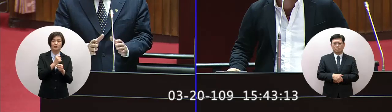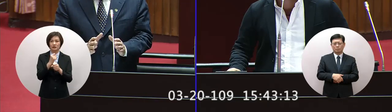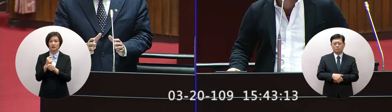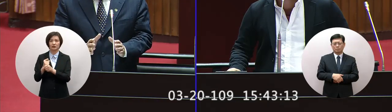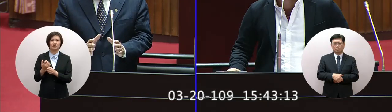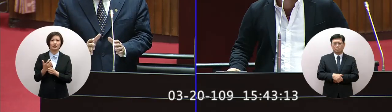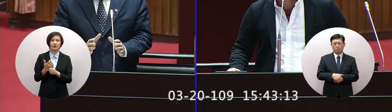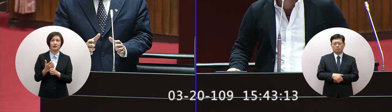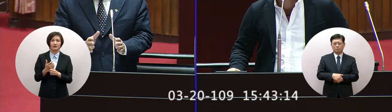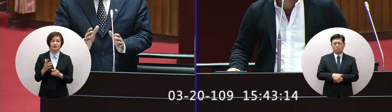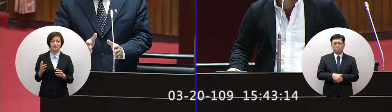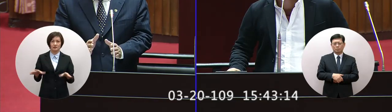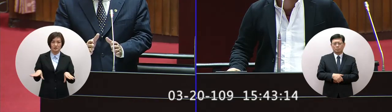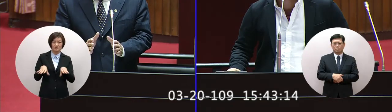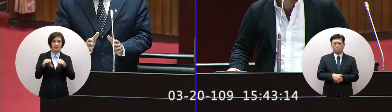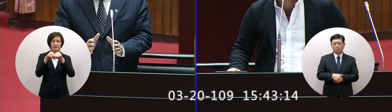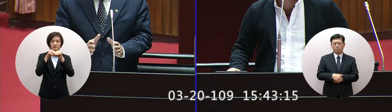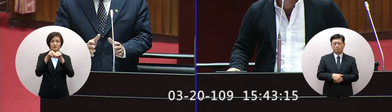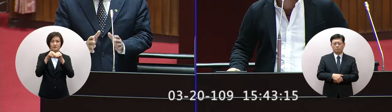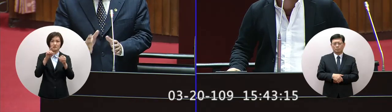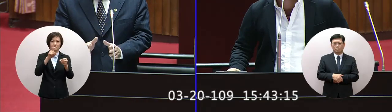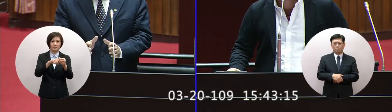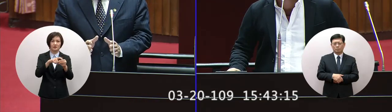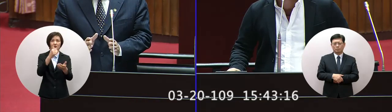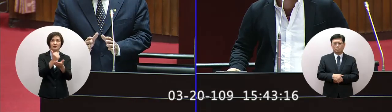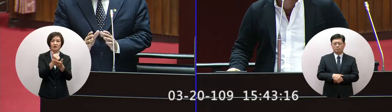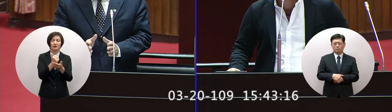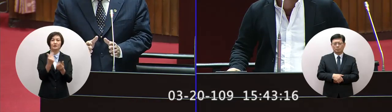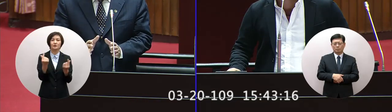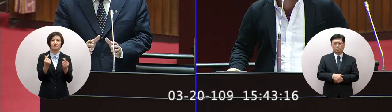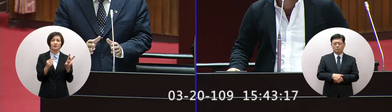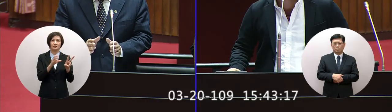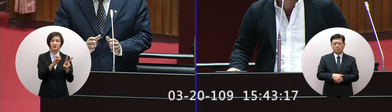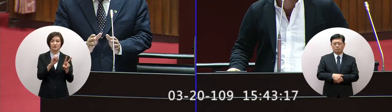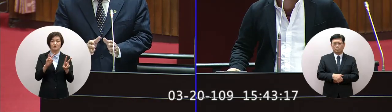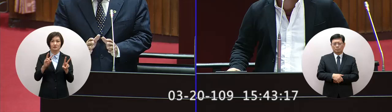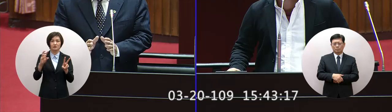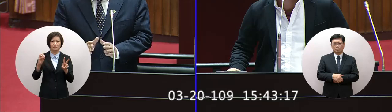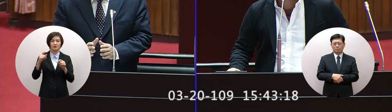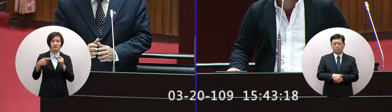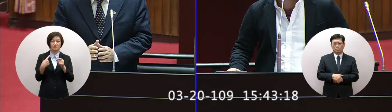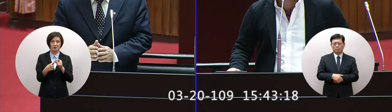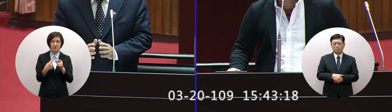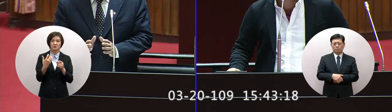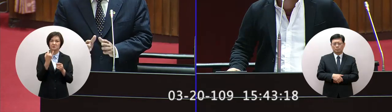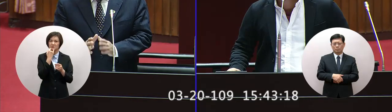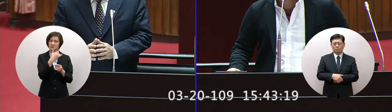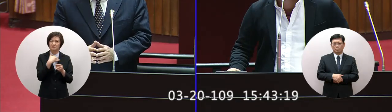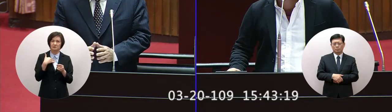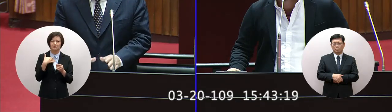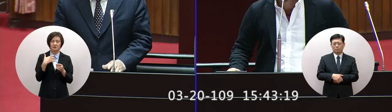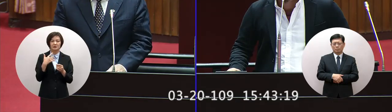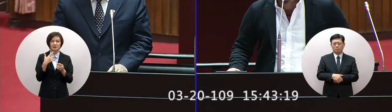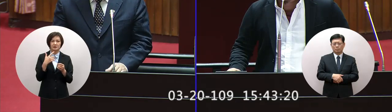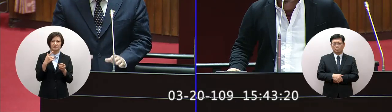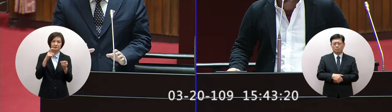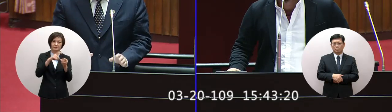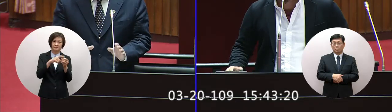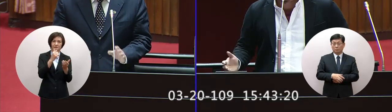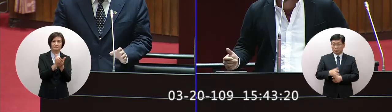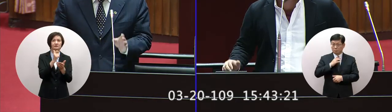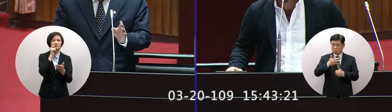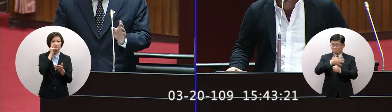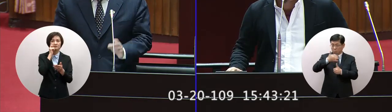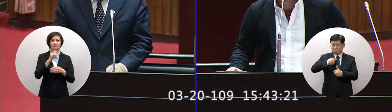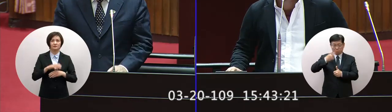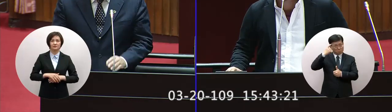的目标的达成，就像我刚刚报告的，就是那2020年我们就发现说，好像会有一点点的困难， 所以署